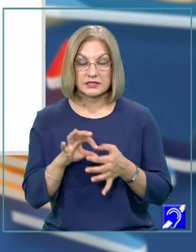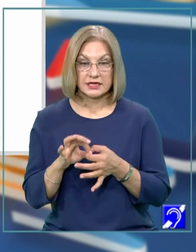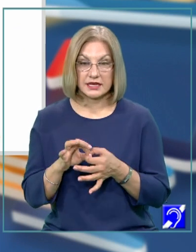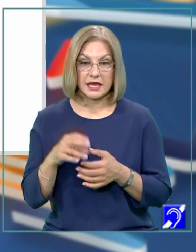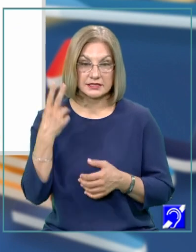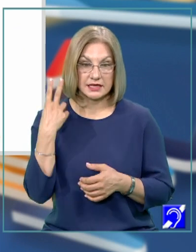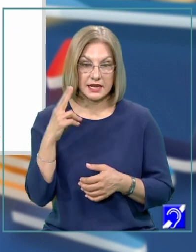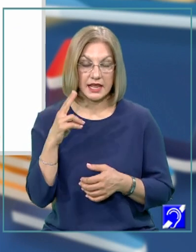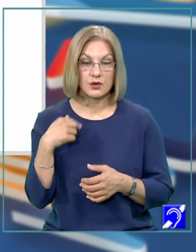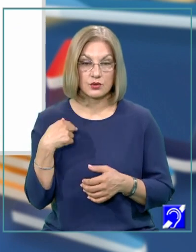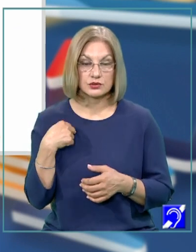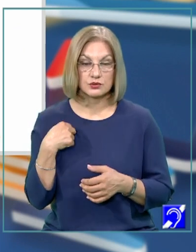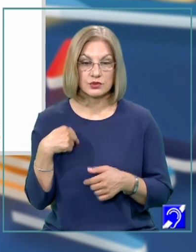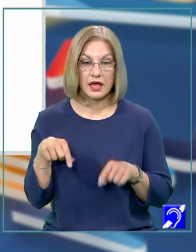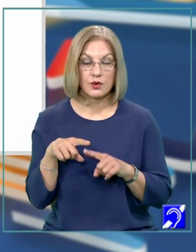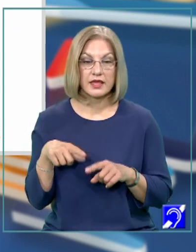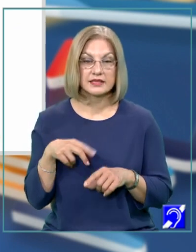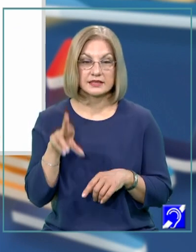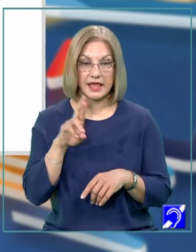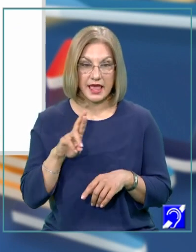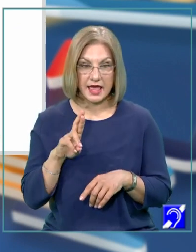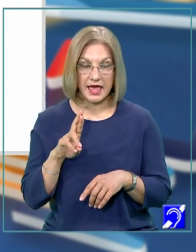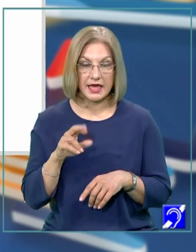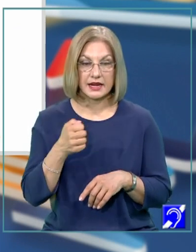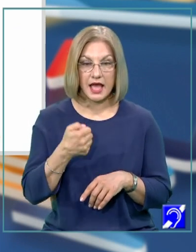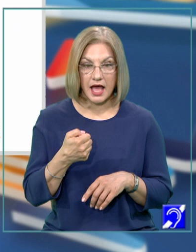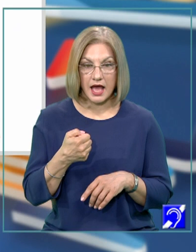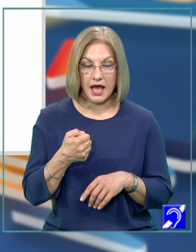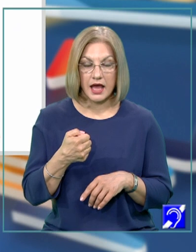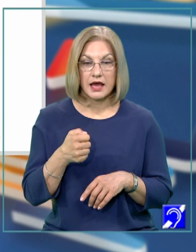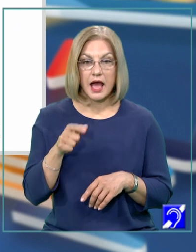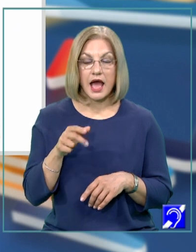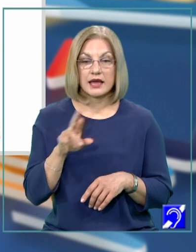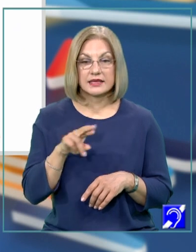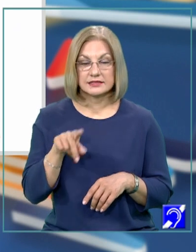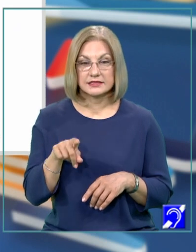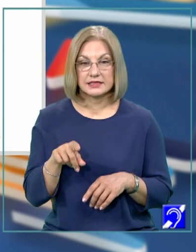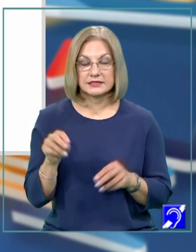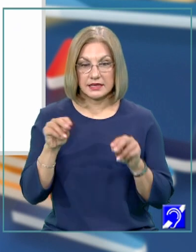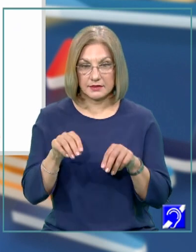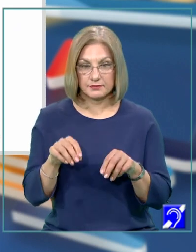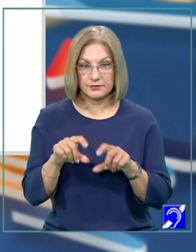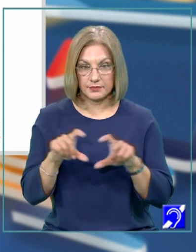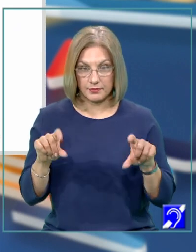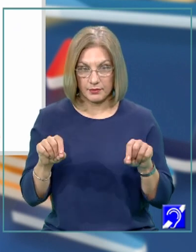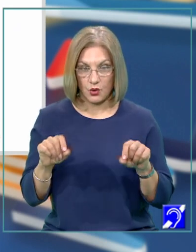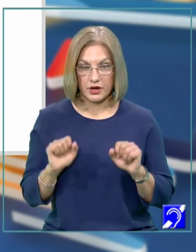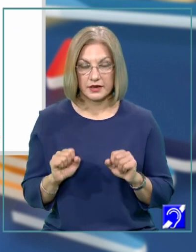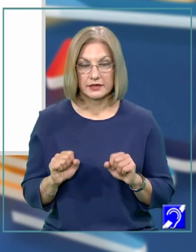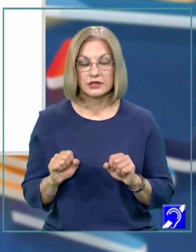necunoscuta noastră este valoarea r a rezistenței rezistorului montat la bornele sursei